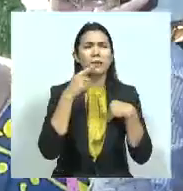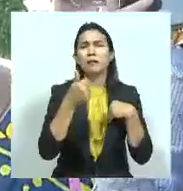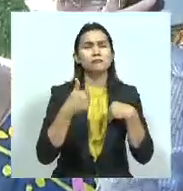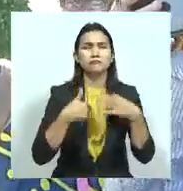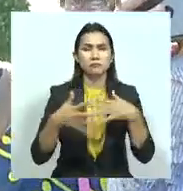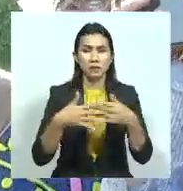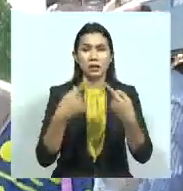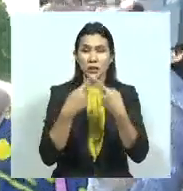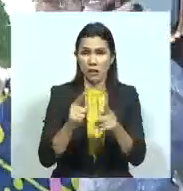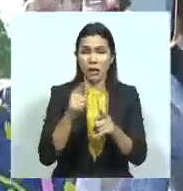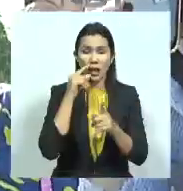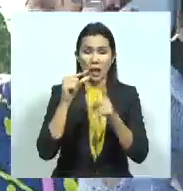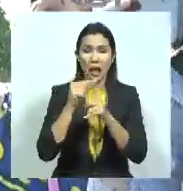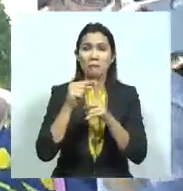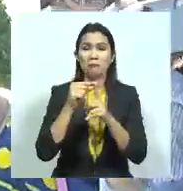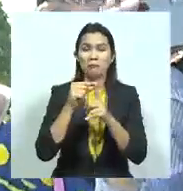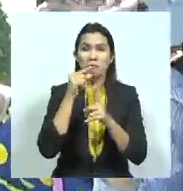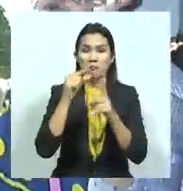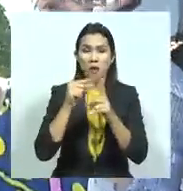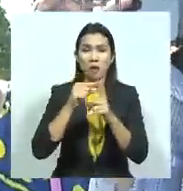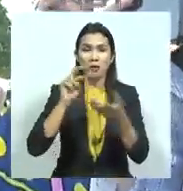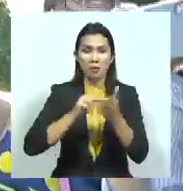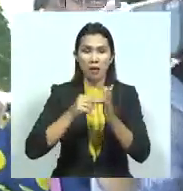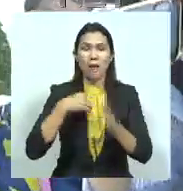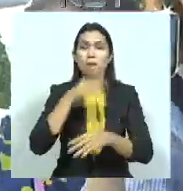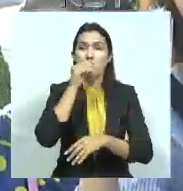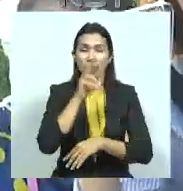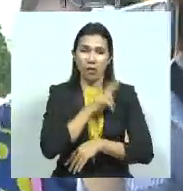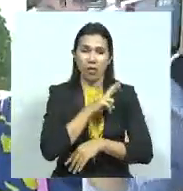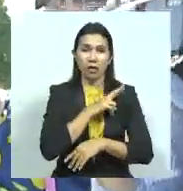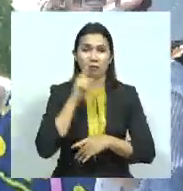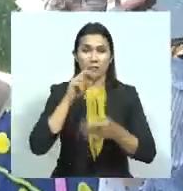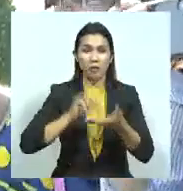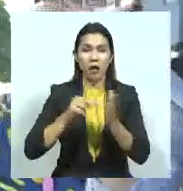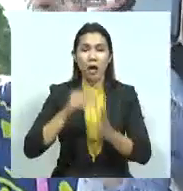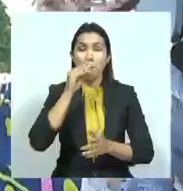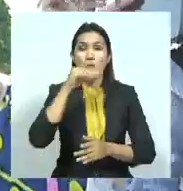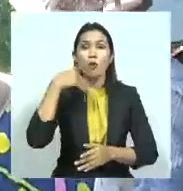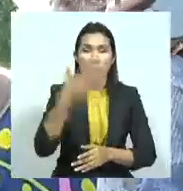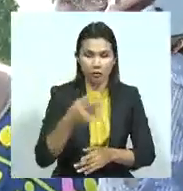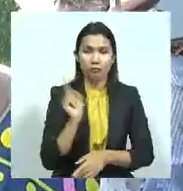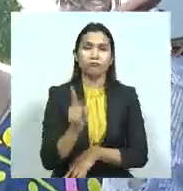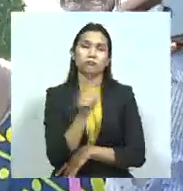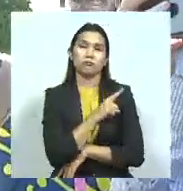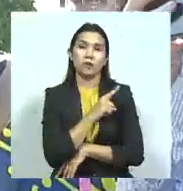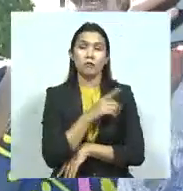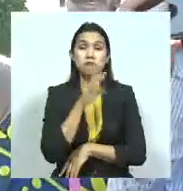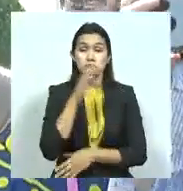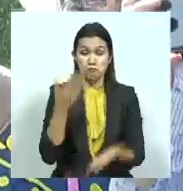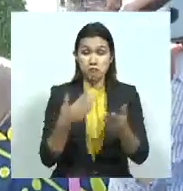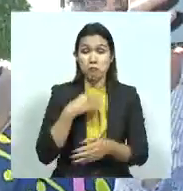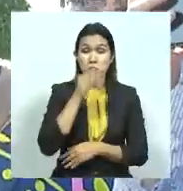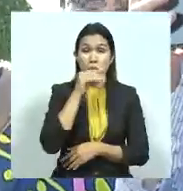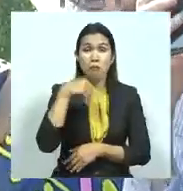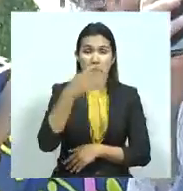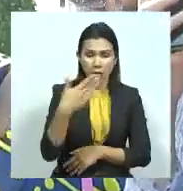พูดก็เหมือนบางคนที่บอกว่าคำพูดเป็นนายของตัวเองนะในเมื่อพูดออกมาแล้วก็ต้องรับผิดชอบถ้าผมพูดอะไรผมก็ต้องรับผิดช